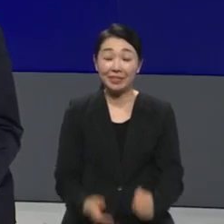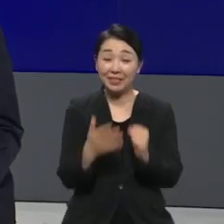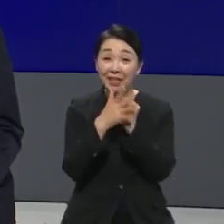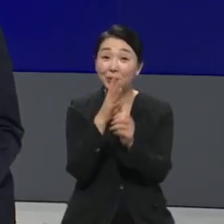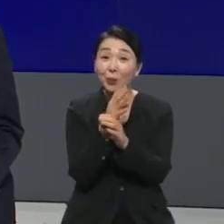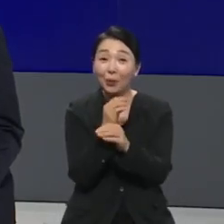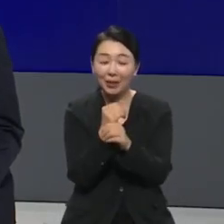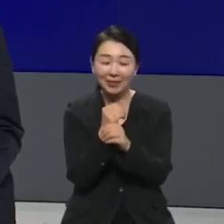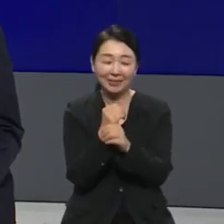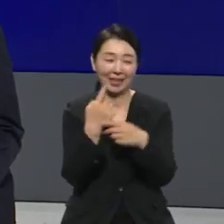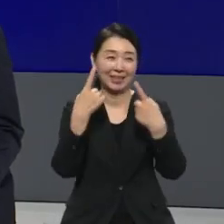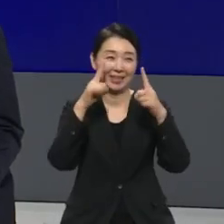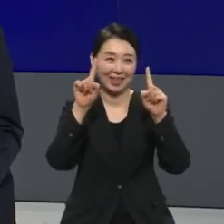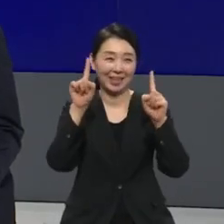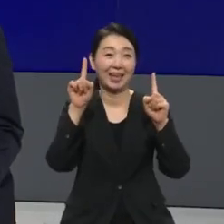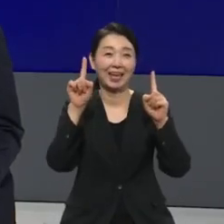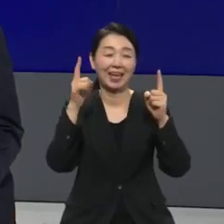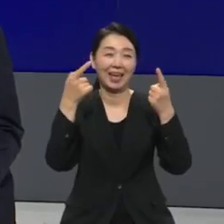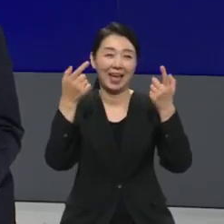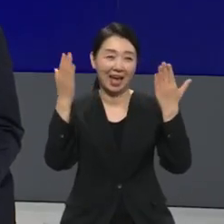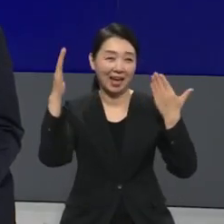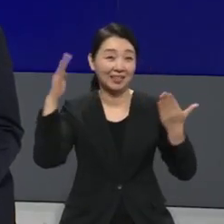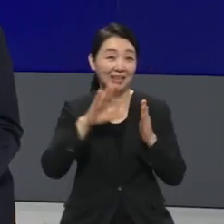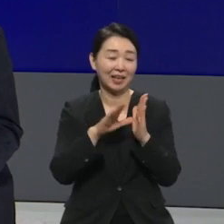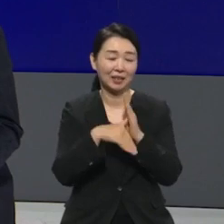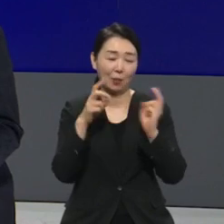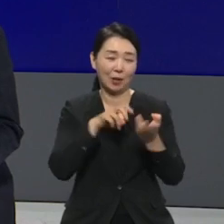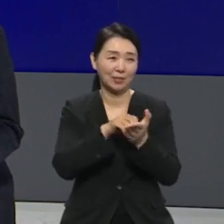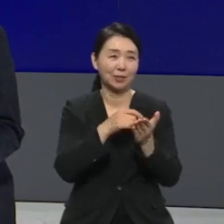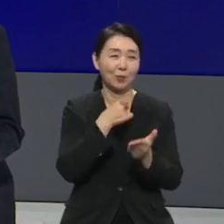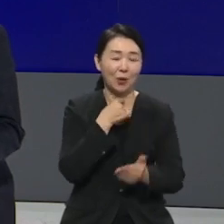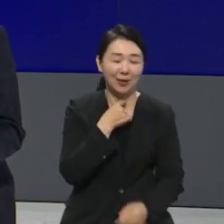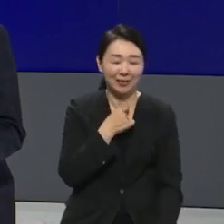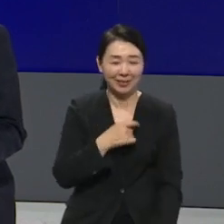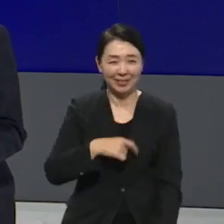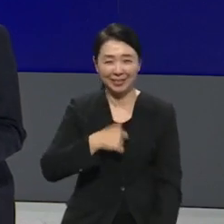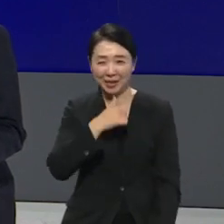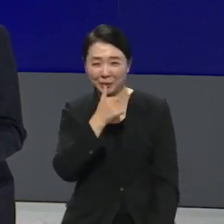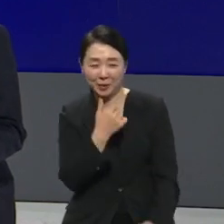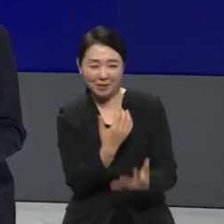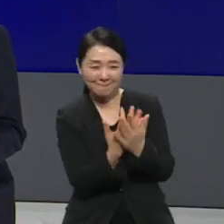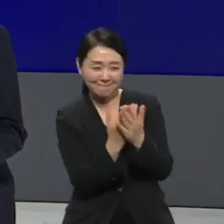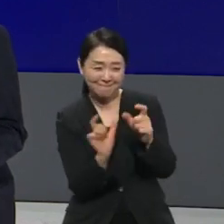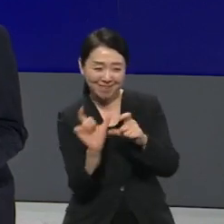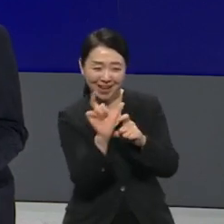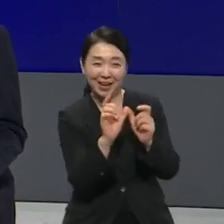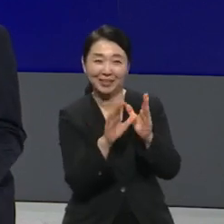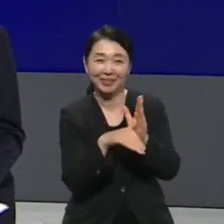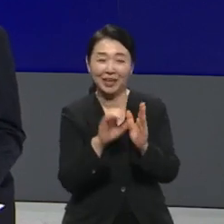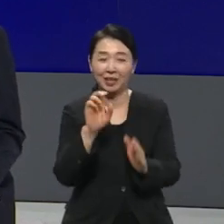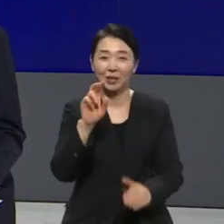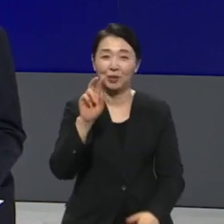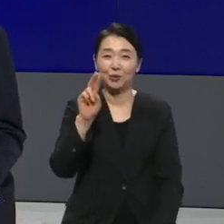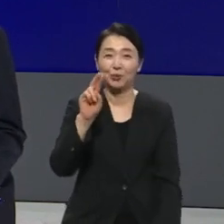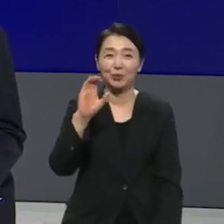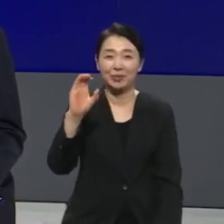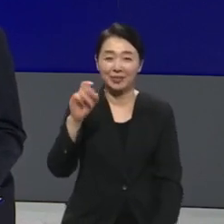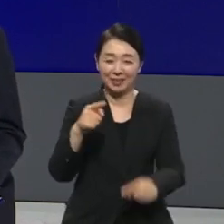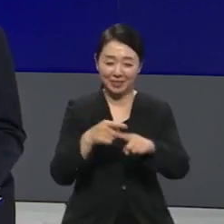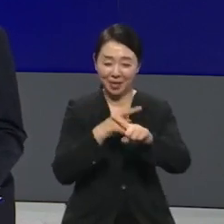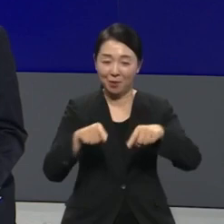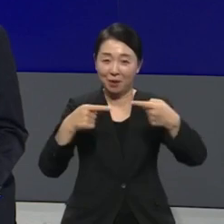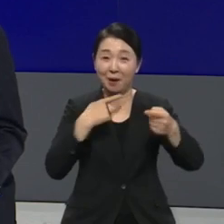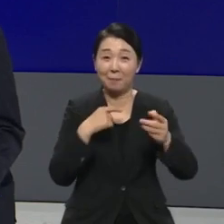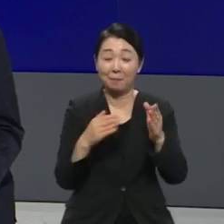저게 이제 대학생 때인데 네. 이제 취업해 보려고 자기소개서에 한 줄이라도 더 적어 보려고 UCC 대회에 나갔는데 이게